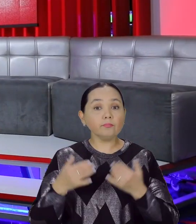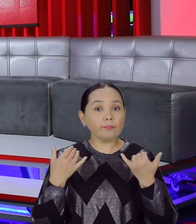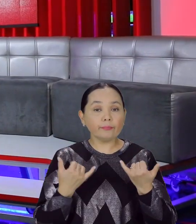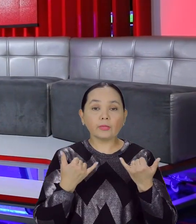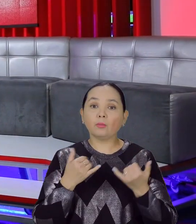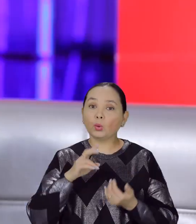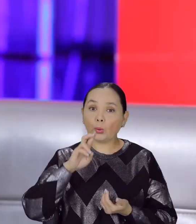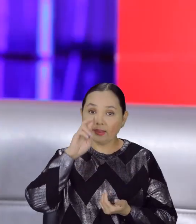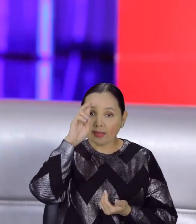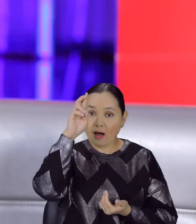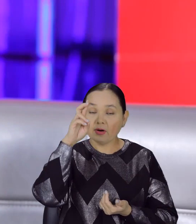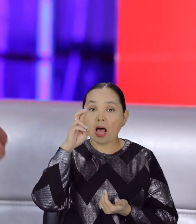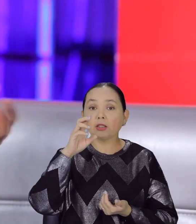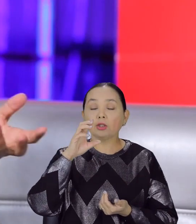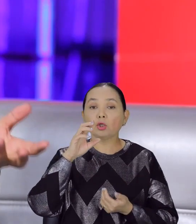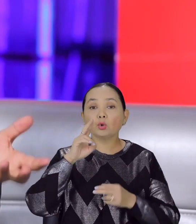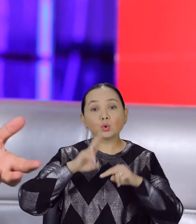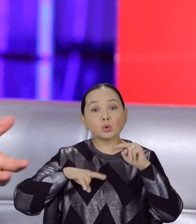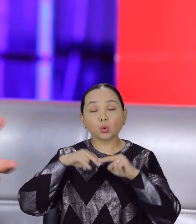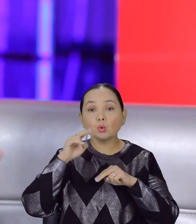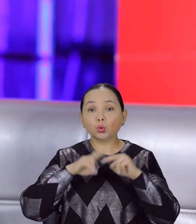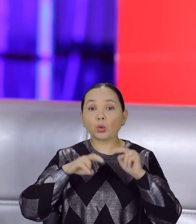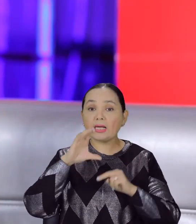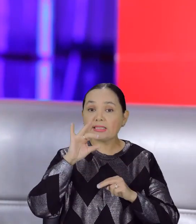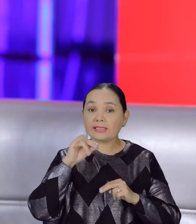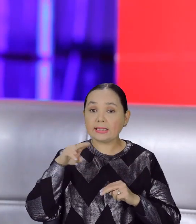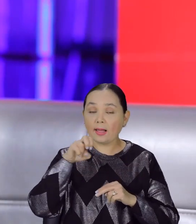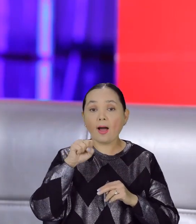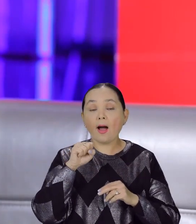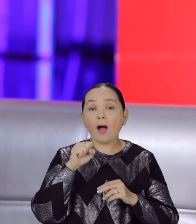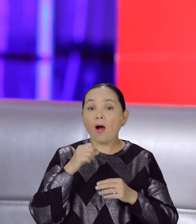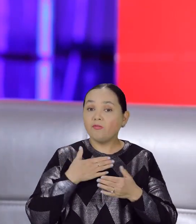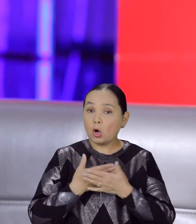Bugun davlat strukturasida deb oddiy tushuntiradigan bo'lsak, davlat